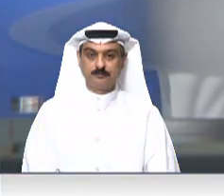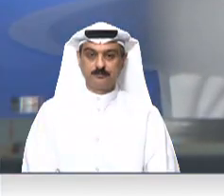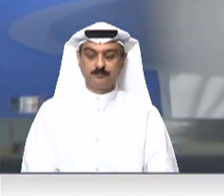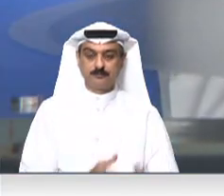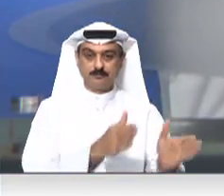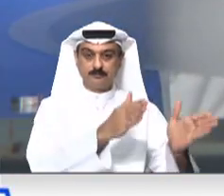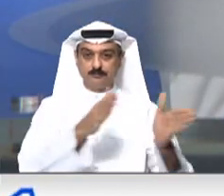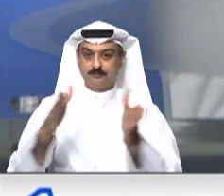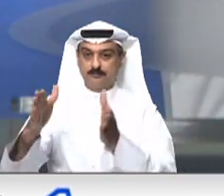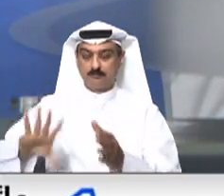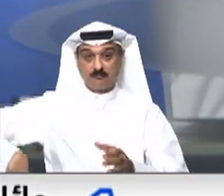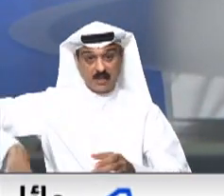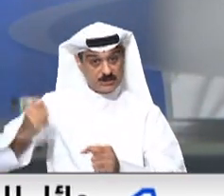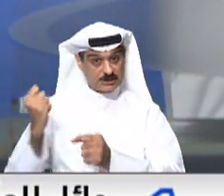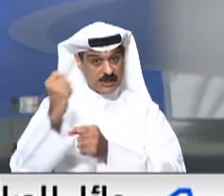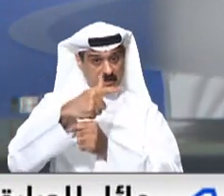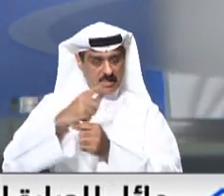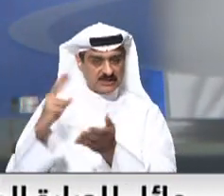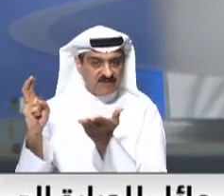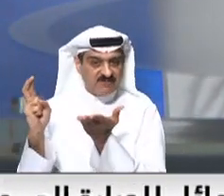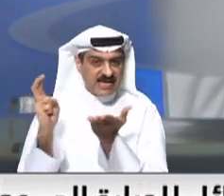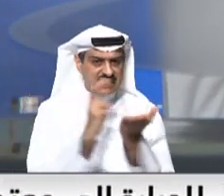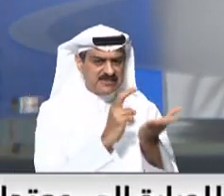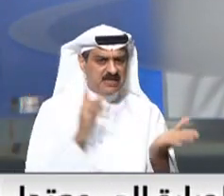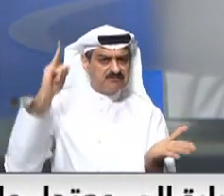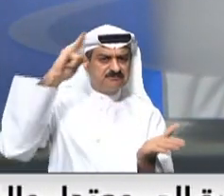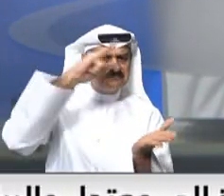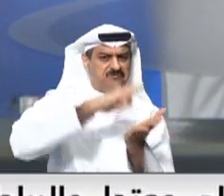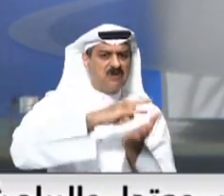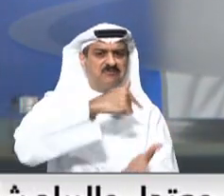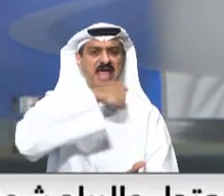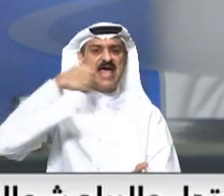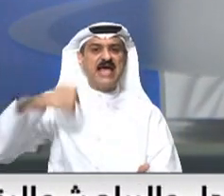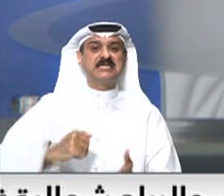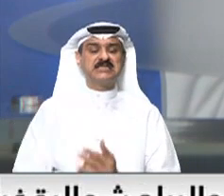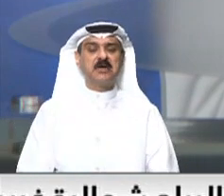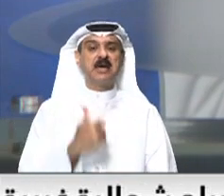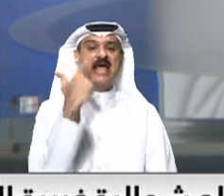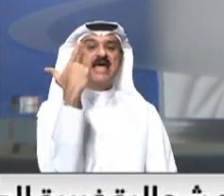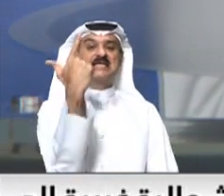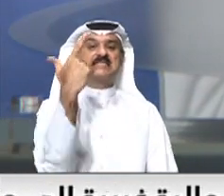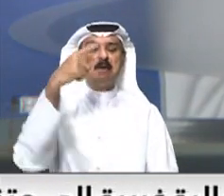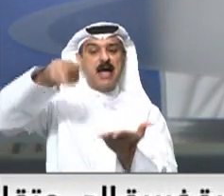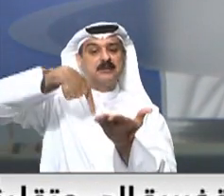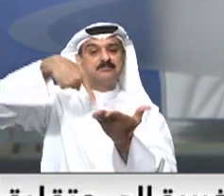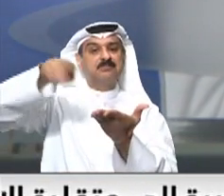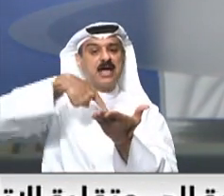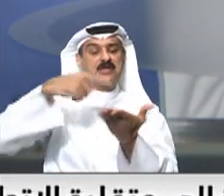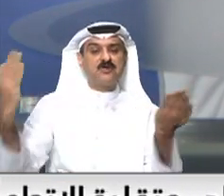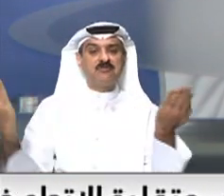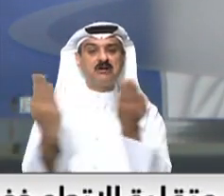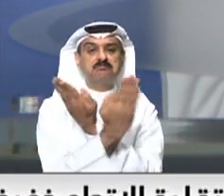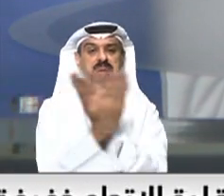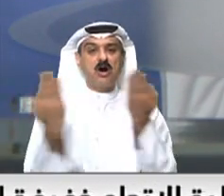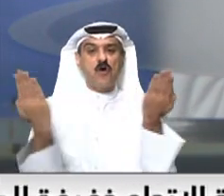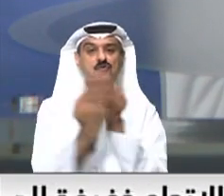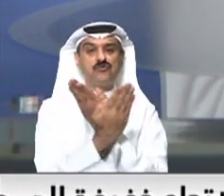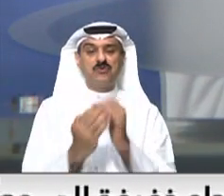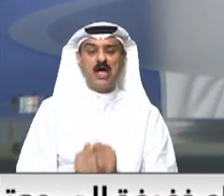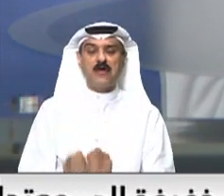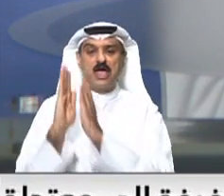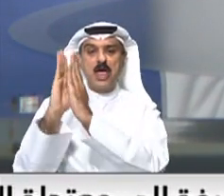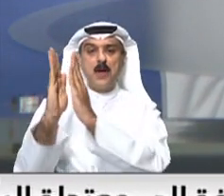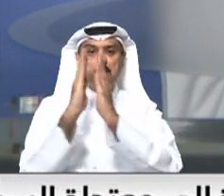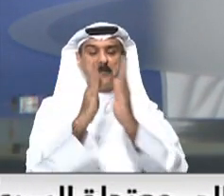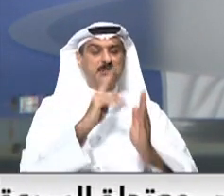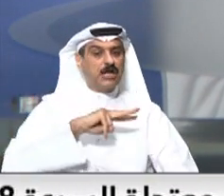زيارة سمو ولي العهد حفظه الله إلى الصين أثمرت توقيع 7 اتفاقيات متعددة تضمنت عدة مجالات